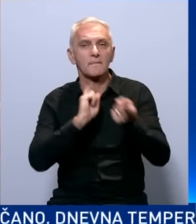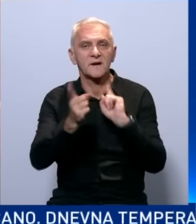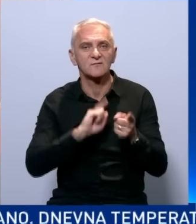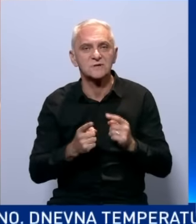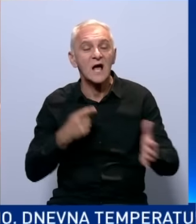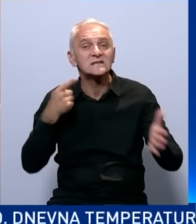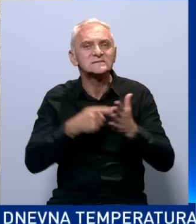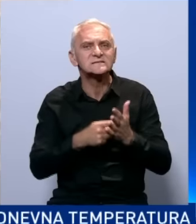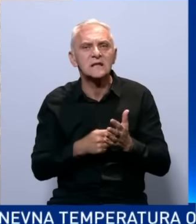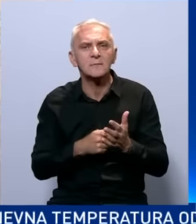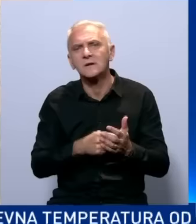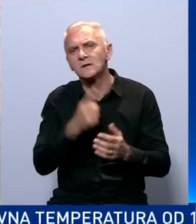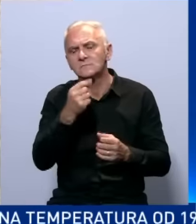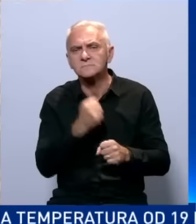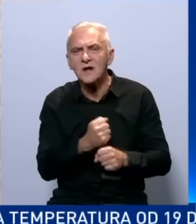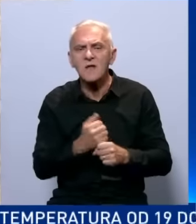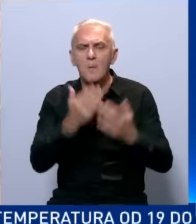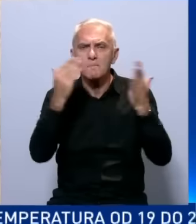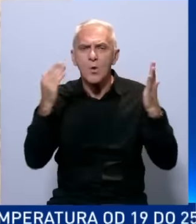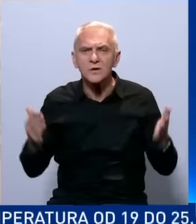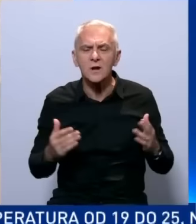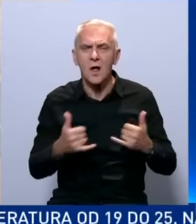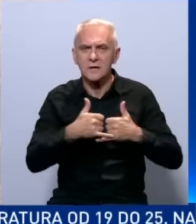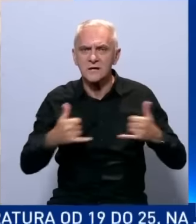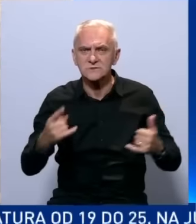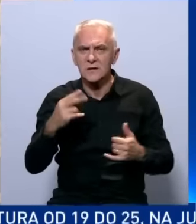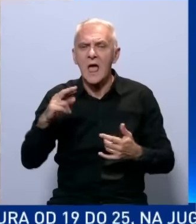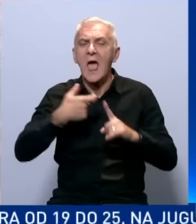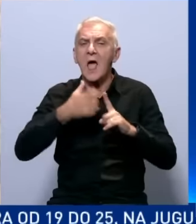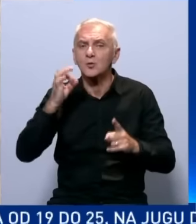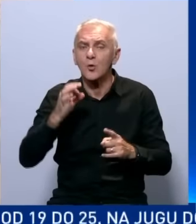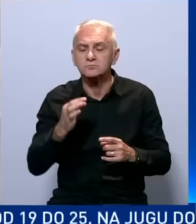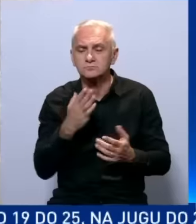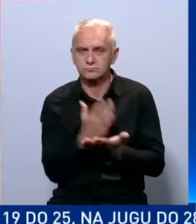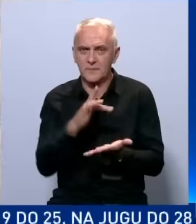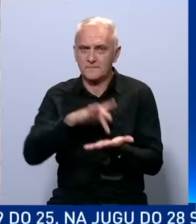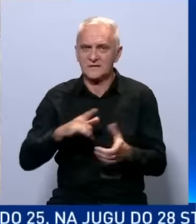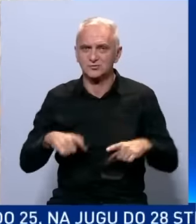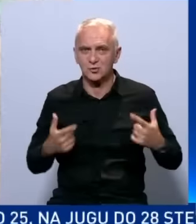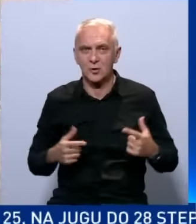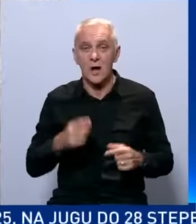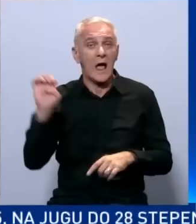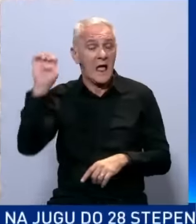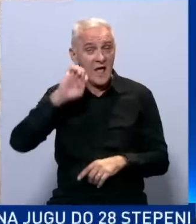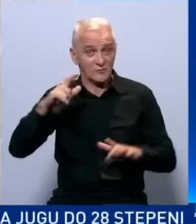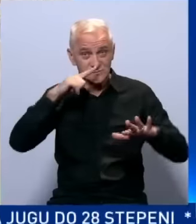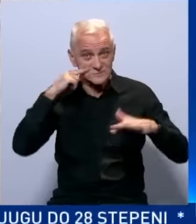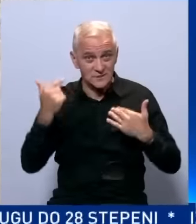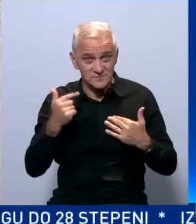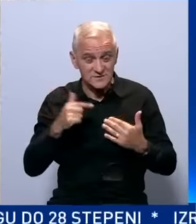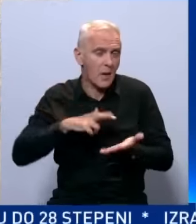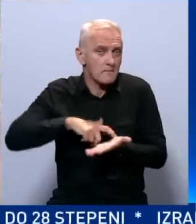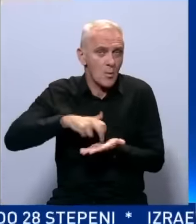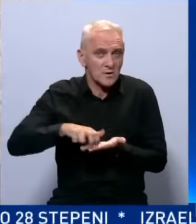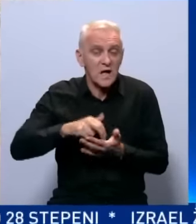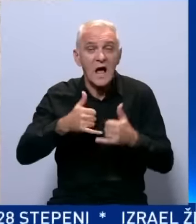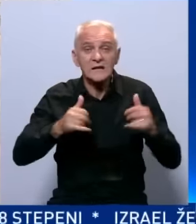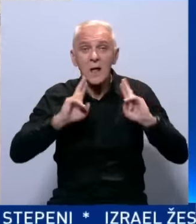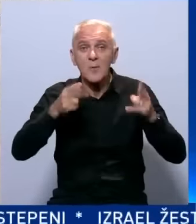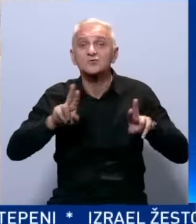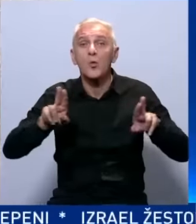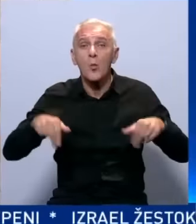načina prijevoza s ciljem stvaranja moderne, urbane i ekološki održive sredine. Tokom Evropske sedmice mobilnosti, grad Mostar